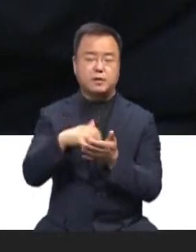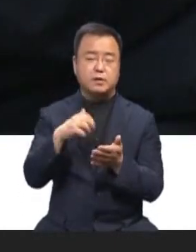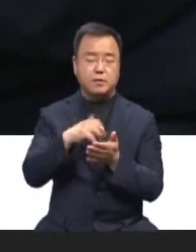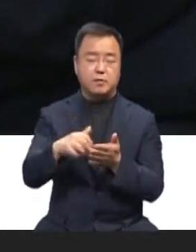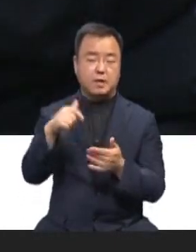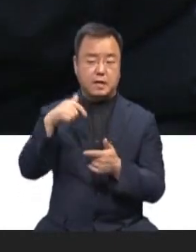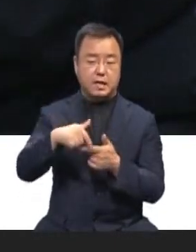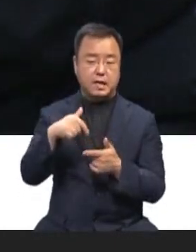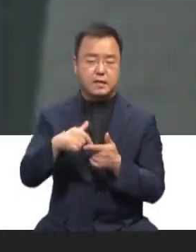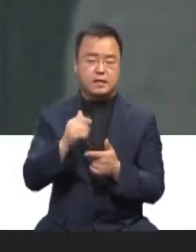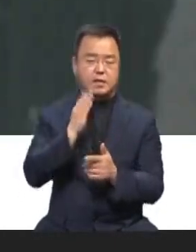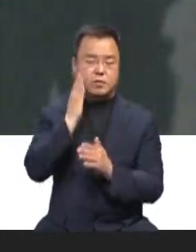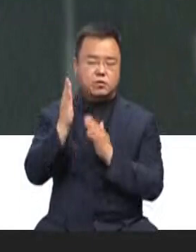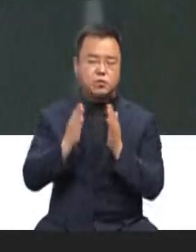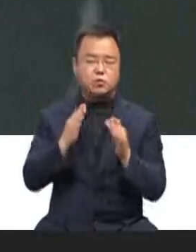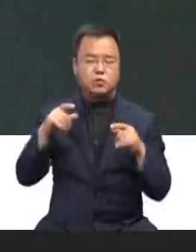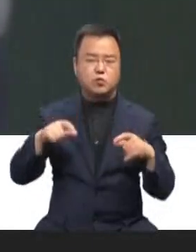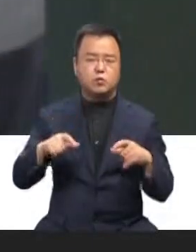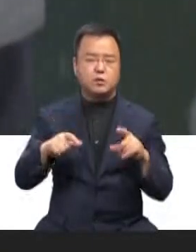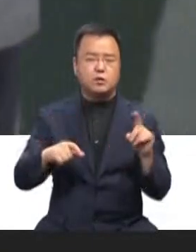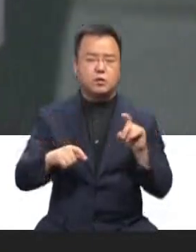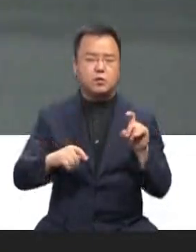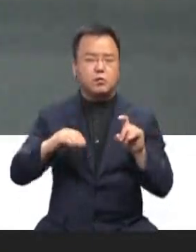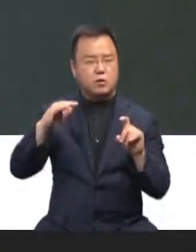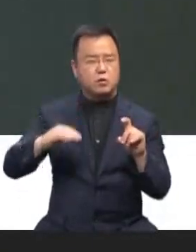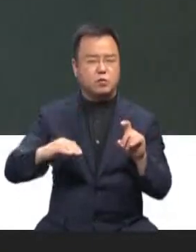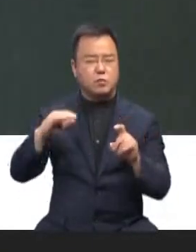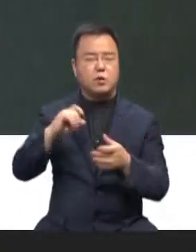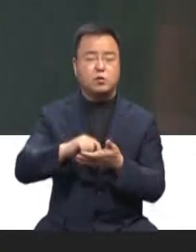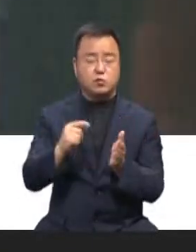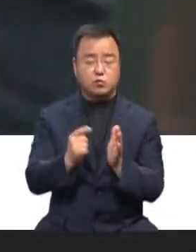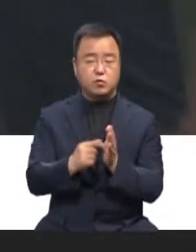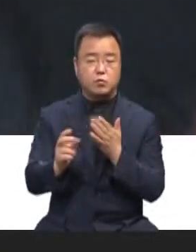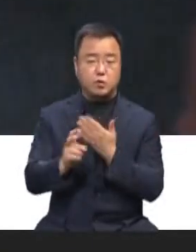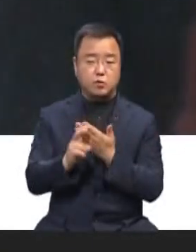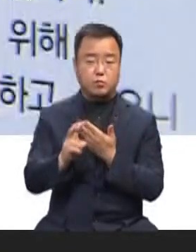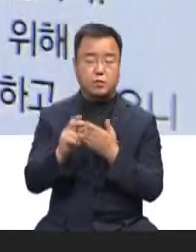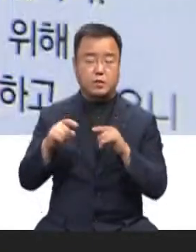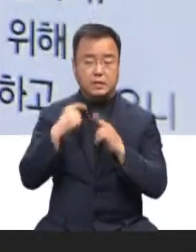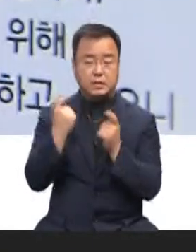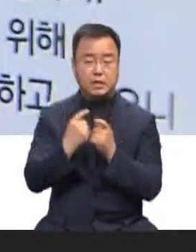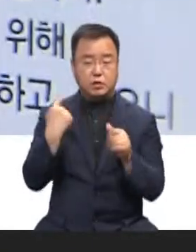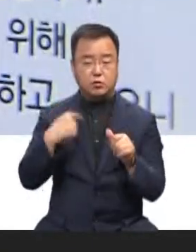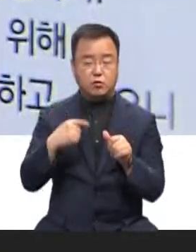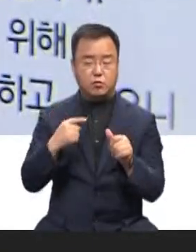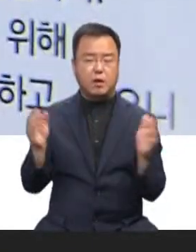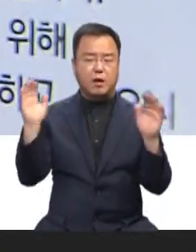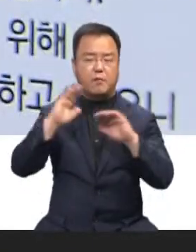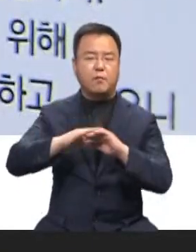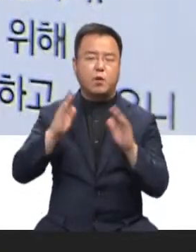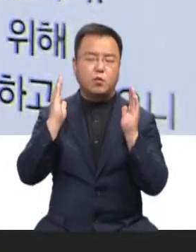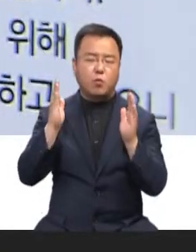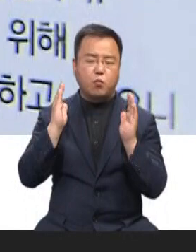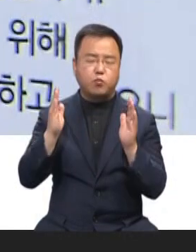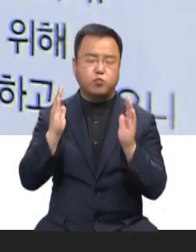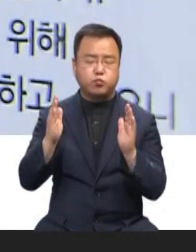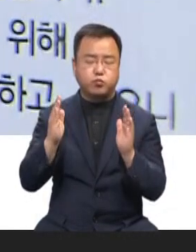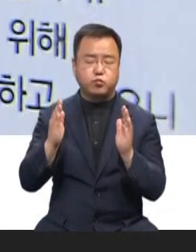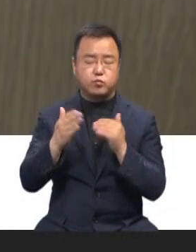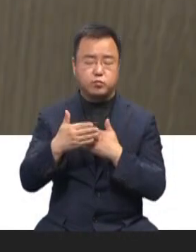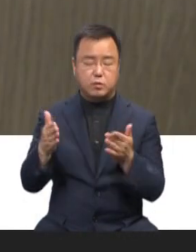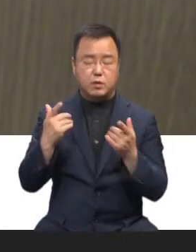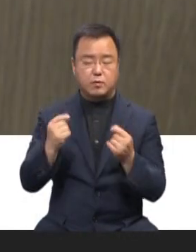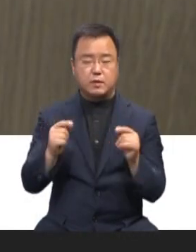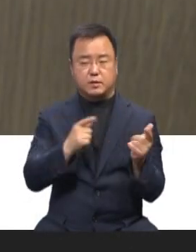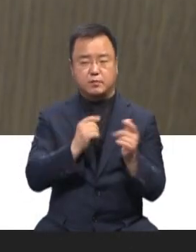강남 서초지역 에도 10명 이제 안 됩니다 아 불법 사교육이 다 심야 교습 같으니 고질적인 문제들도 인력